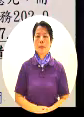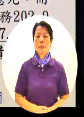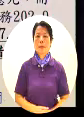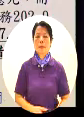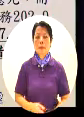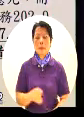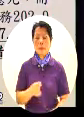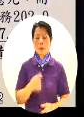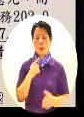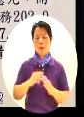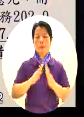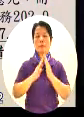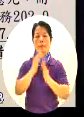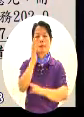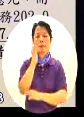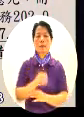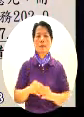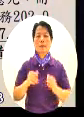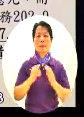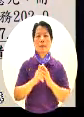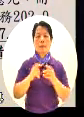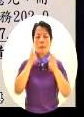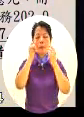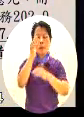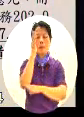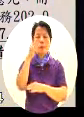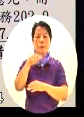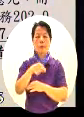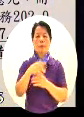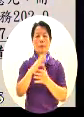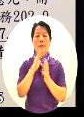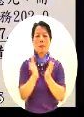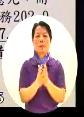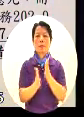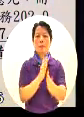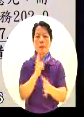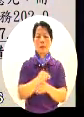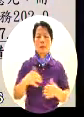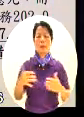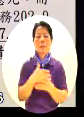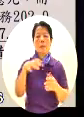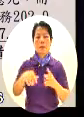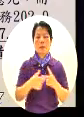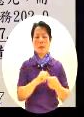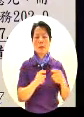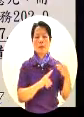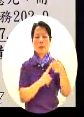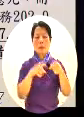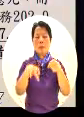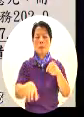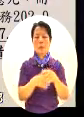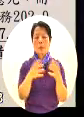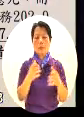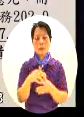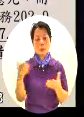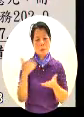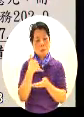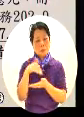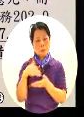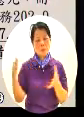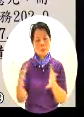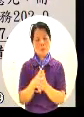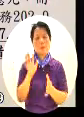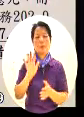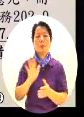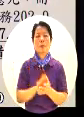我们市团队哈，咱交通局哈，跟公车处哈，大概有统计了哈，都有统计哈，